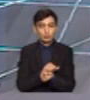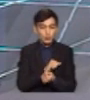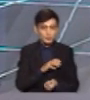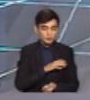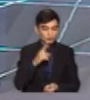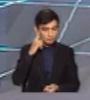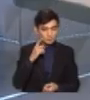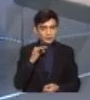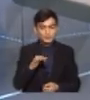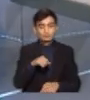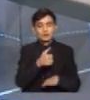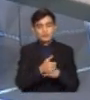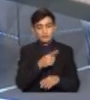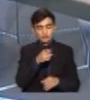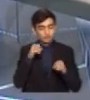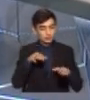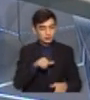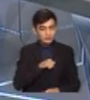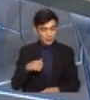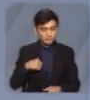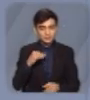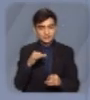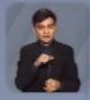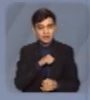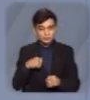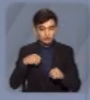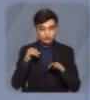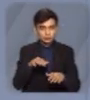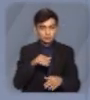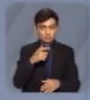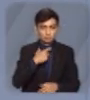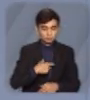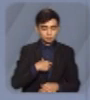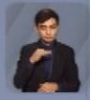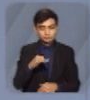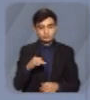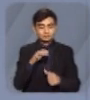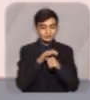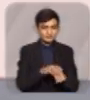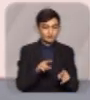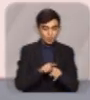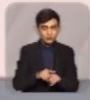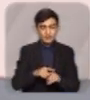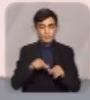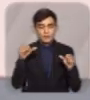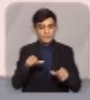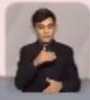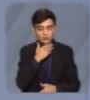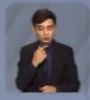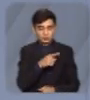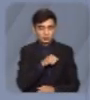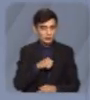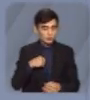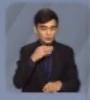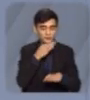командир принимает решение, и он самостоятелен в этих решениях, и никто на него давить не имеет права. В данном случае